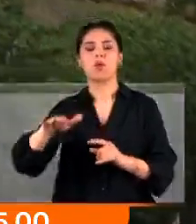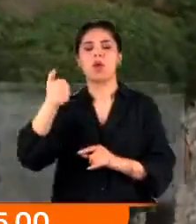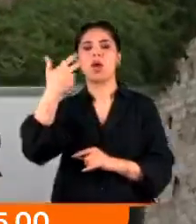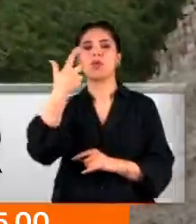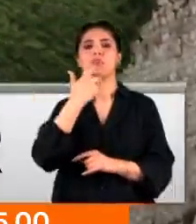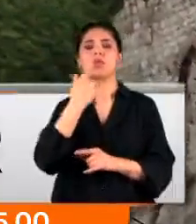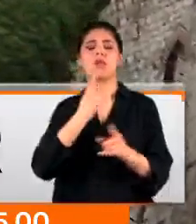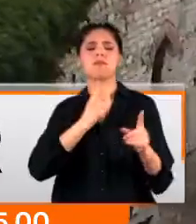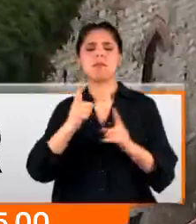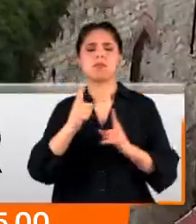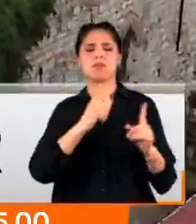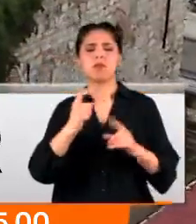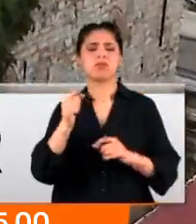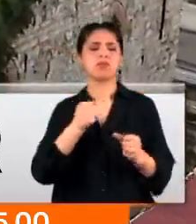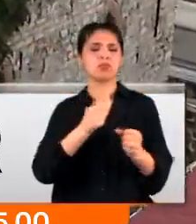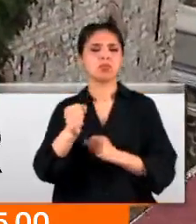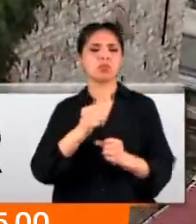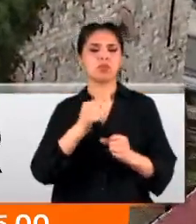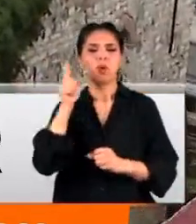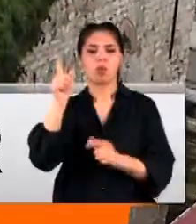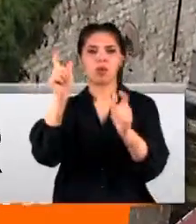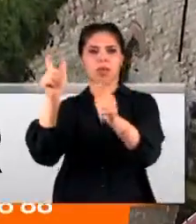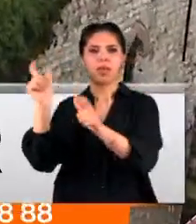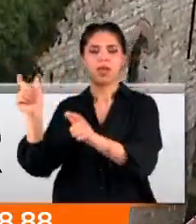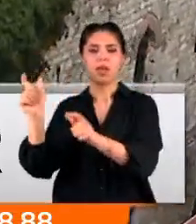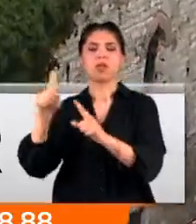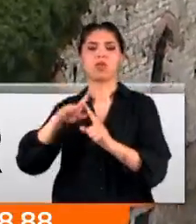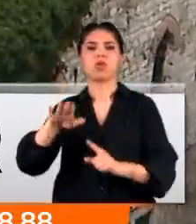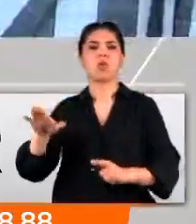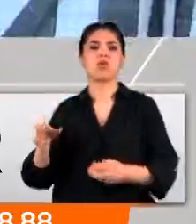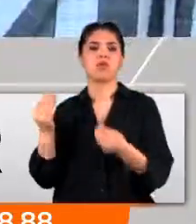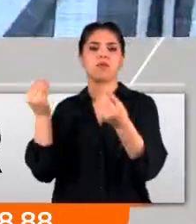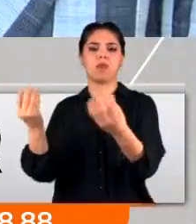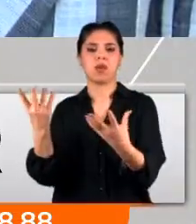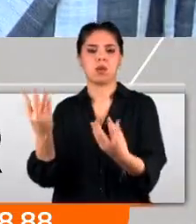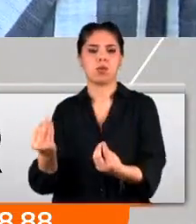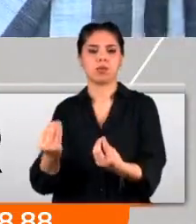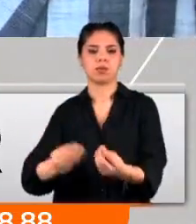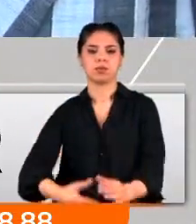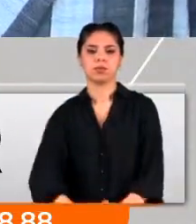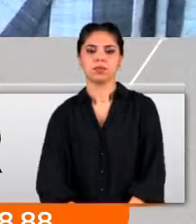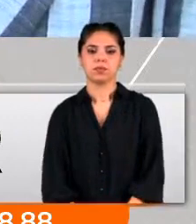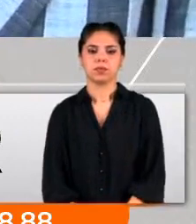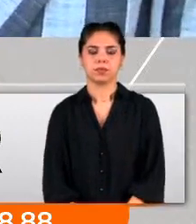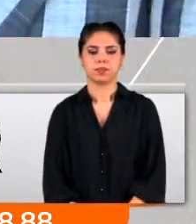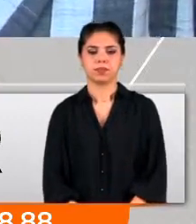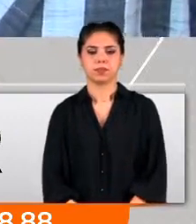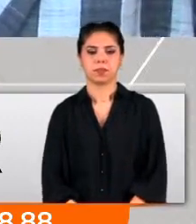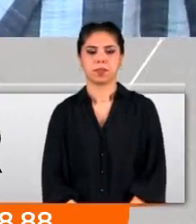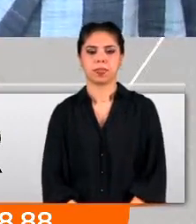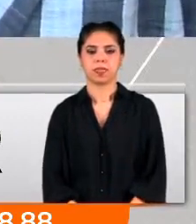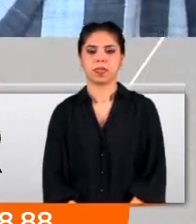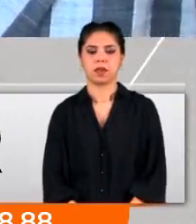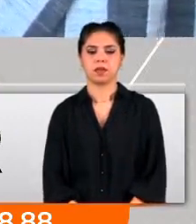sürdürdüğü davalar sonuçlandı. Söz konusu o yerler artık torunlarına ait. Mirasçının annesinin vefatı sonrasında